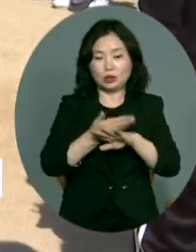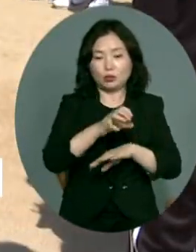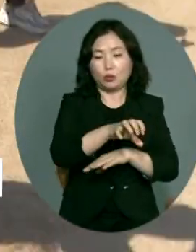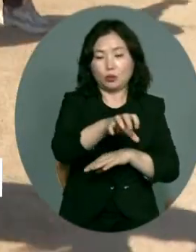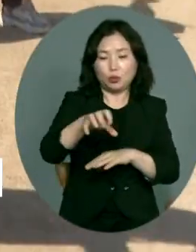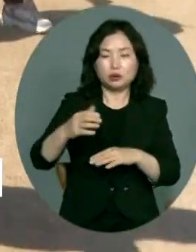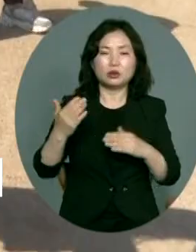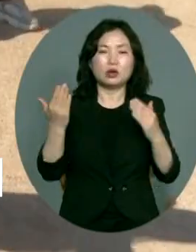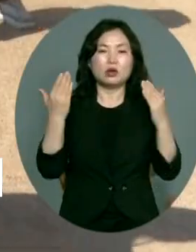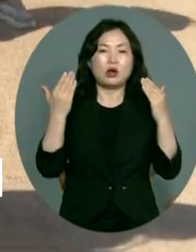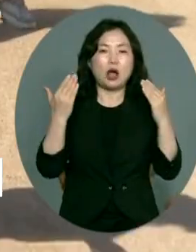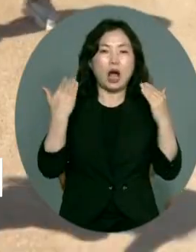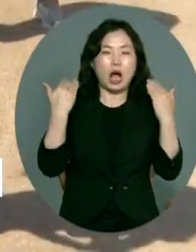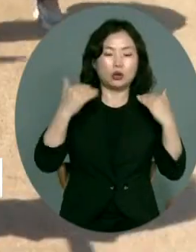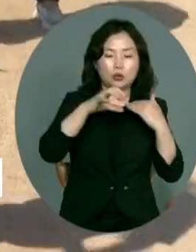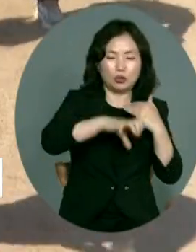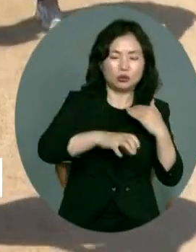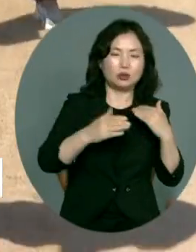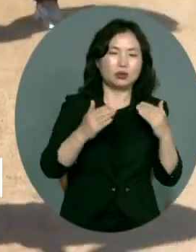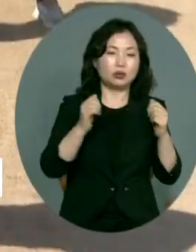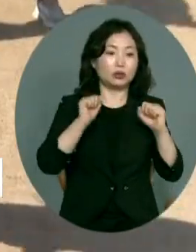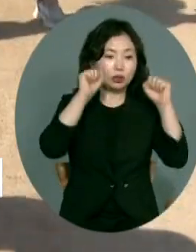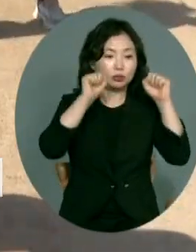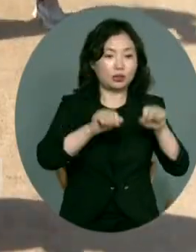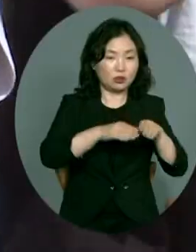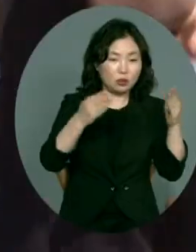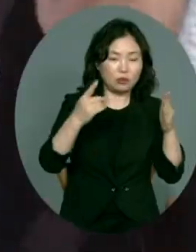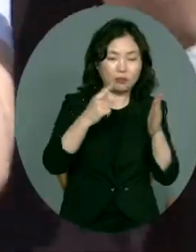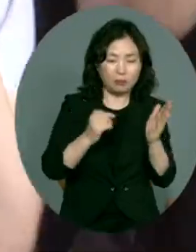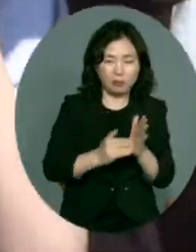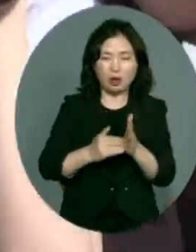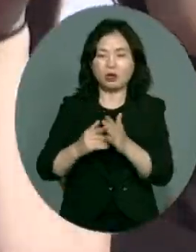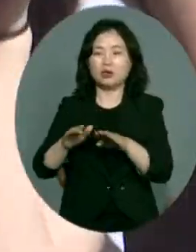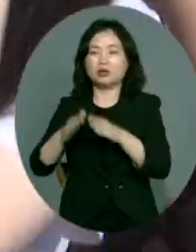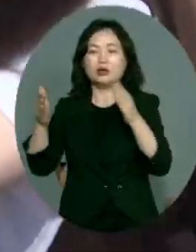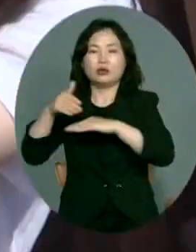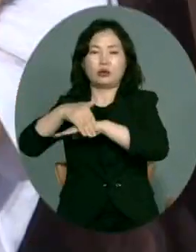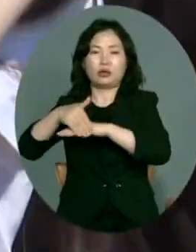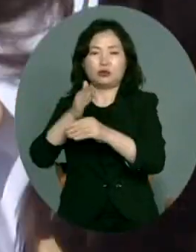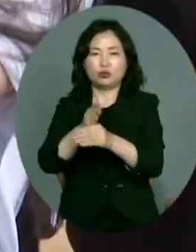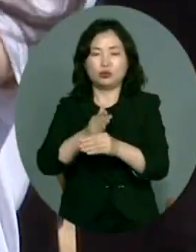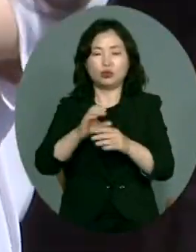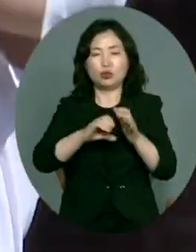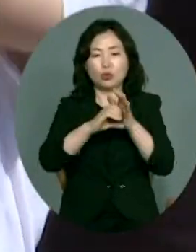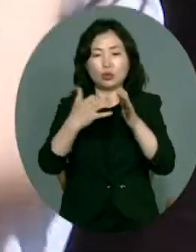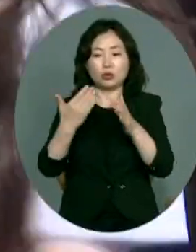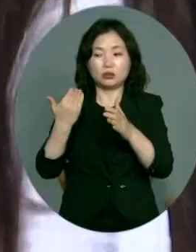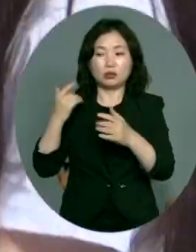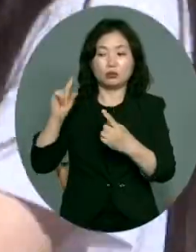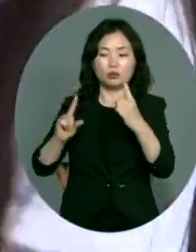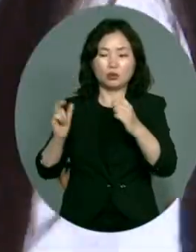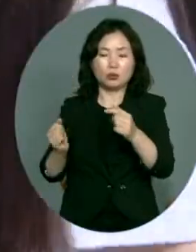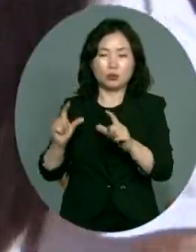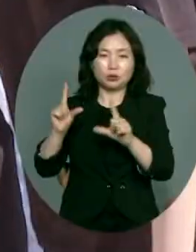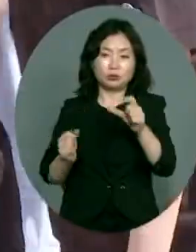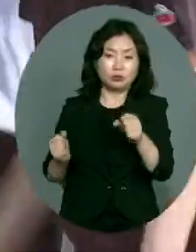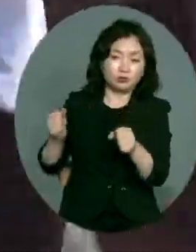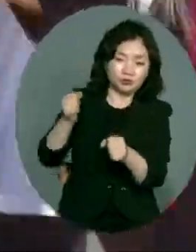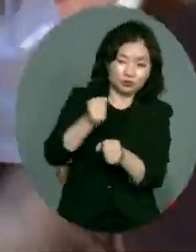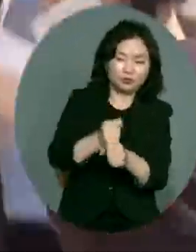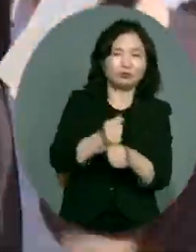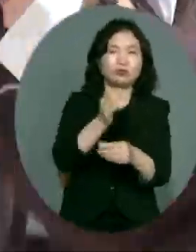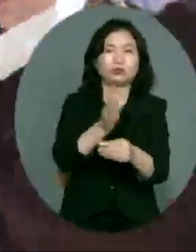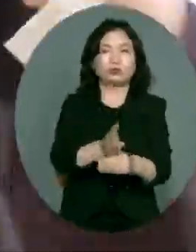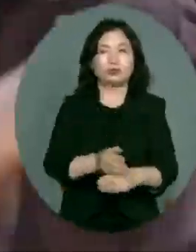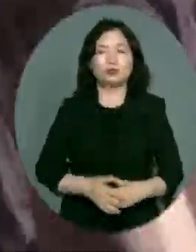체육대회를 개최해 있거나 하려고 준비중입니다 조금씩 학교는 코르 가유 시대의 모습을 찾아가고 있습니다 mb